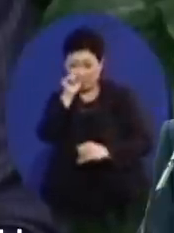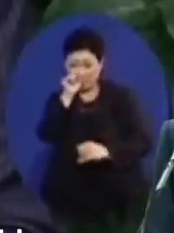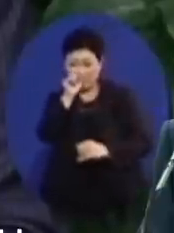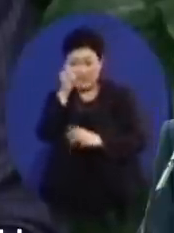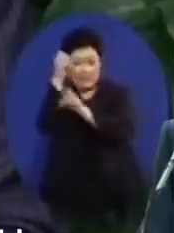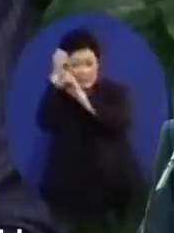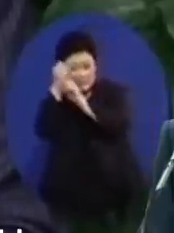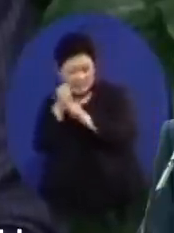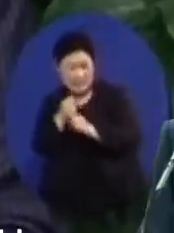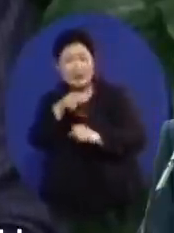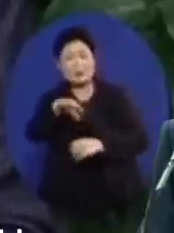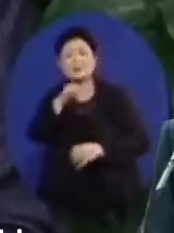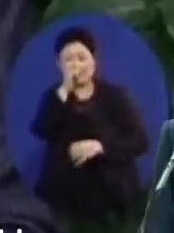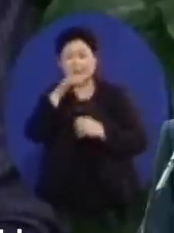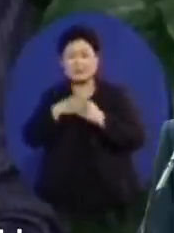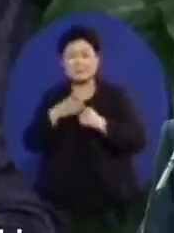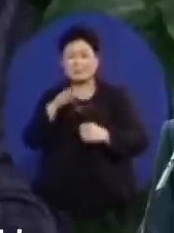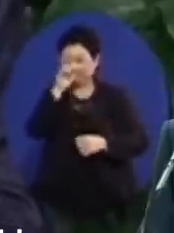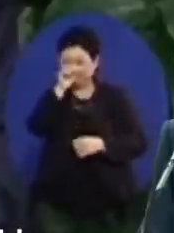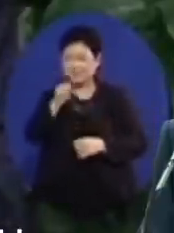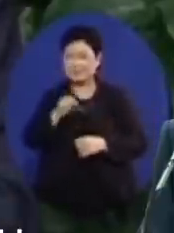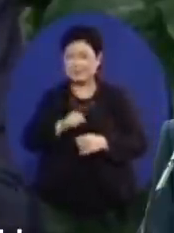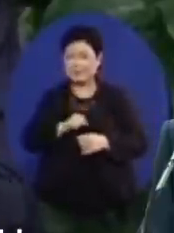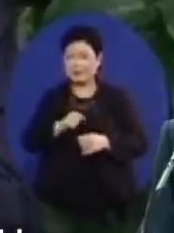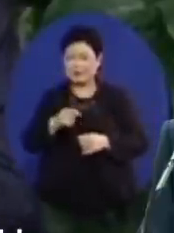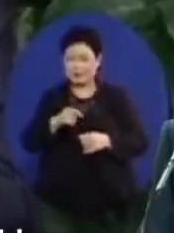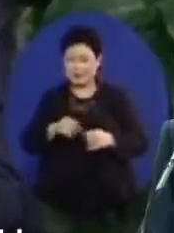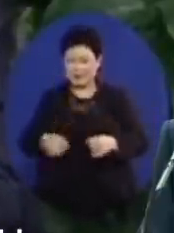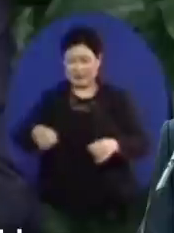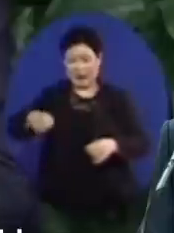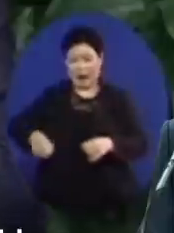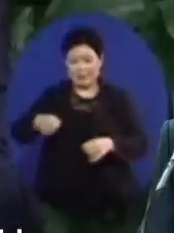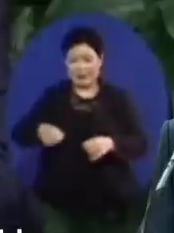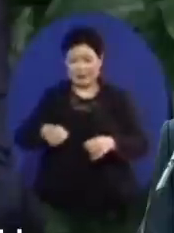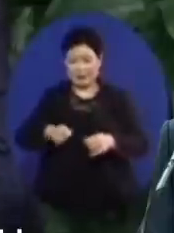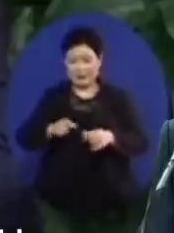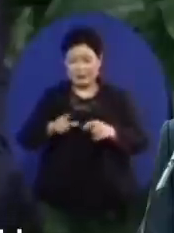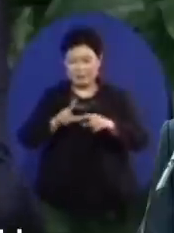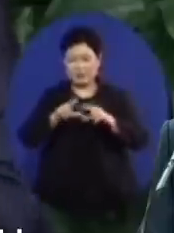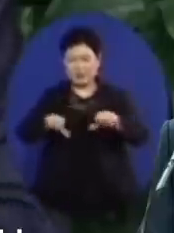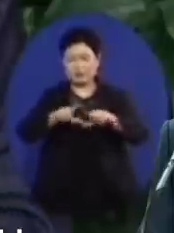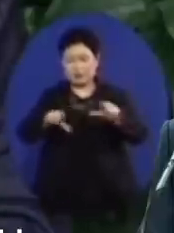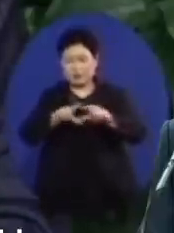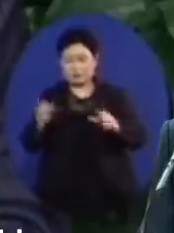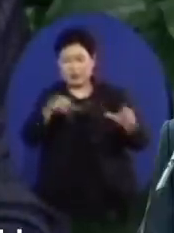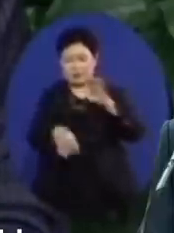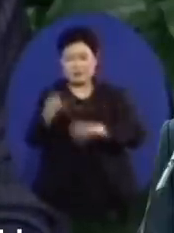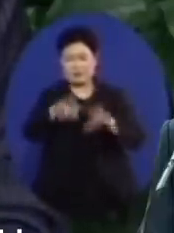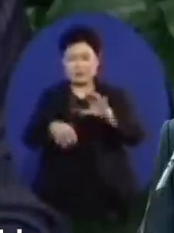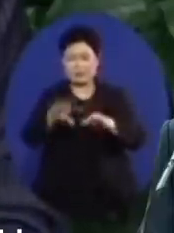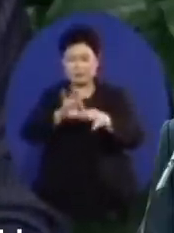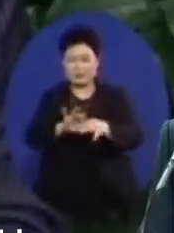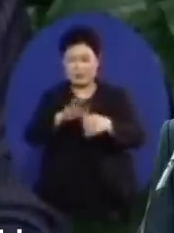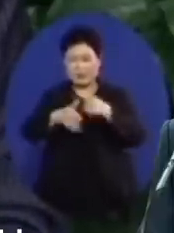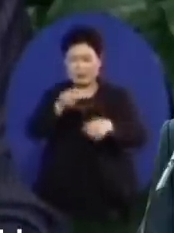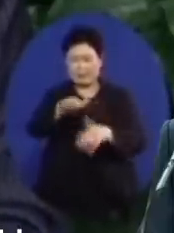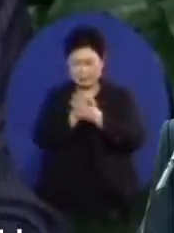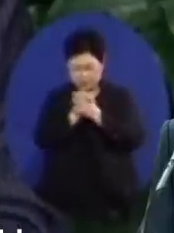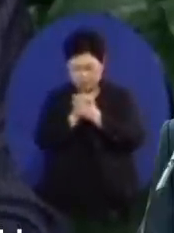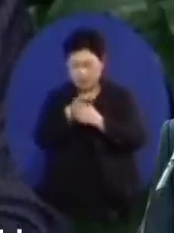때가 있기 때문에 그때는 내가 가방에 대략 밀어 넣어서 채워놓고 난 다음 하나님 기도를 했습니다.